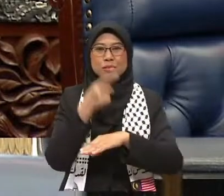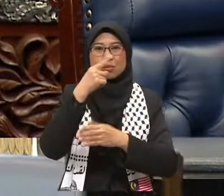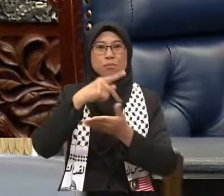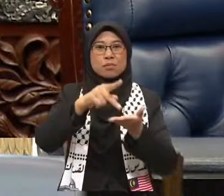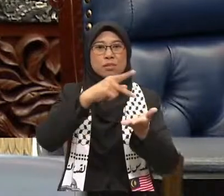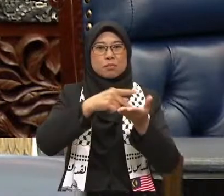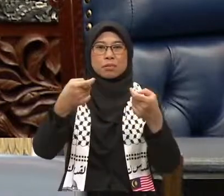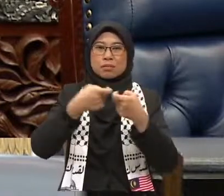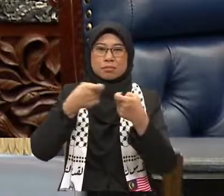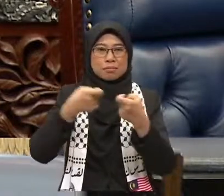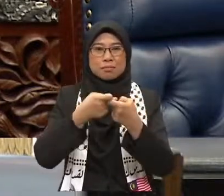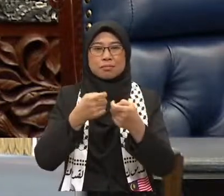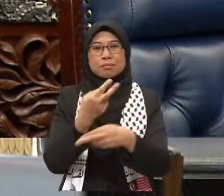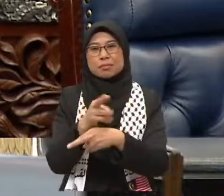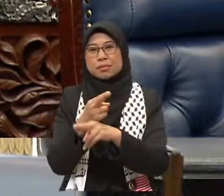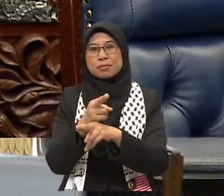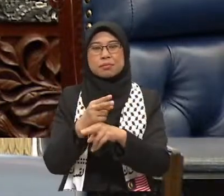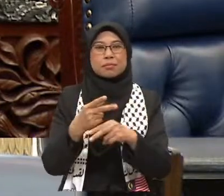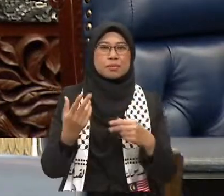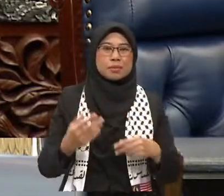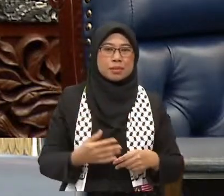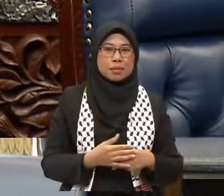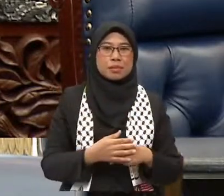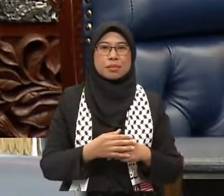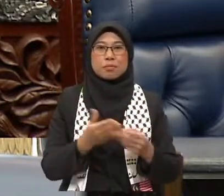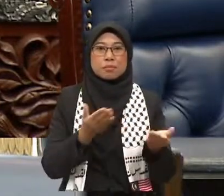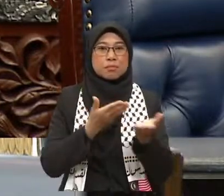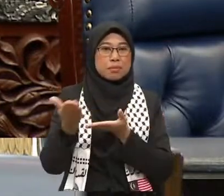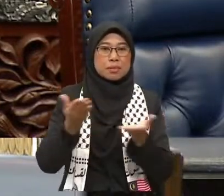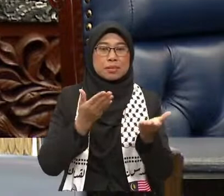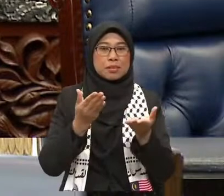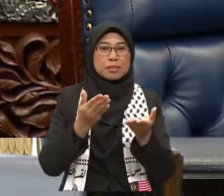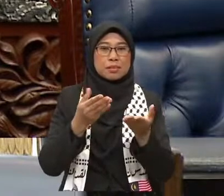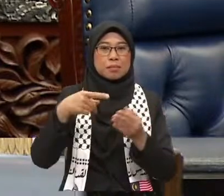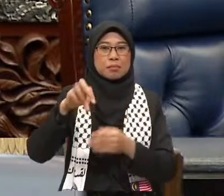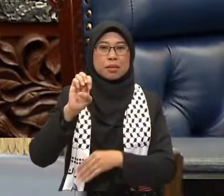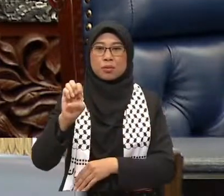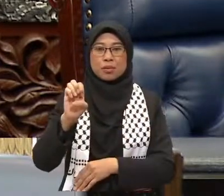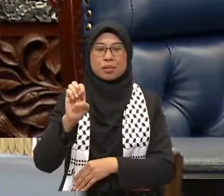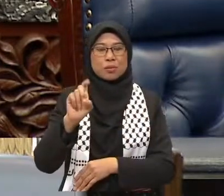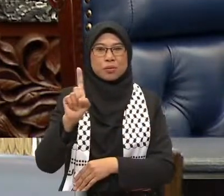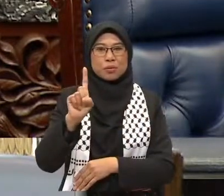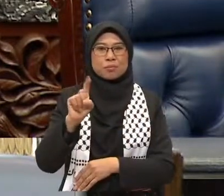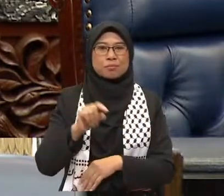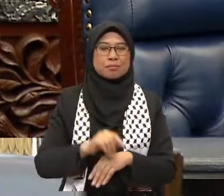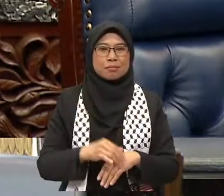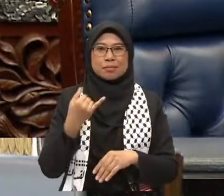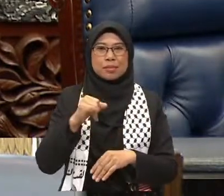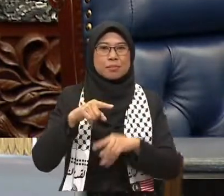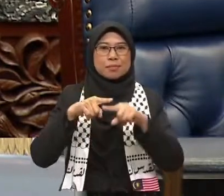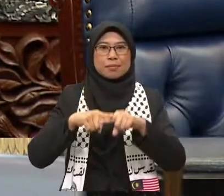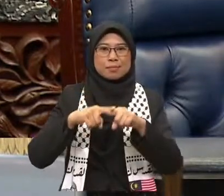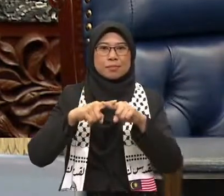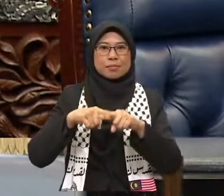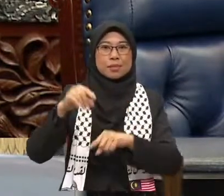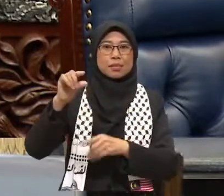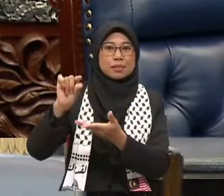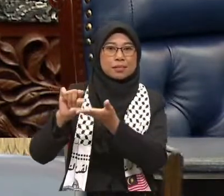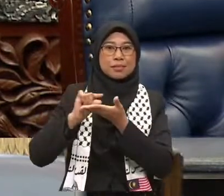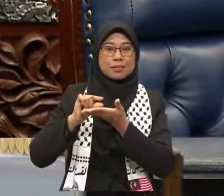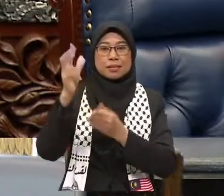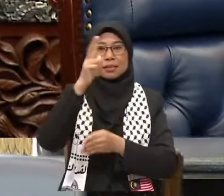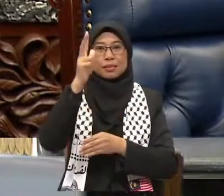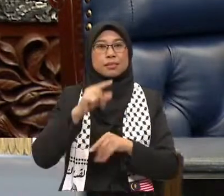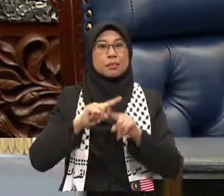bayaran utiliti atau penyelenggaraan premis tapi dari sudut Apa nama program power ini